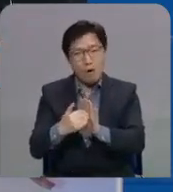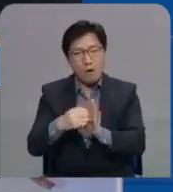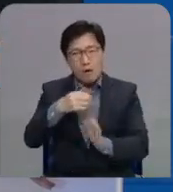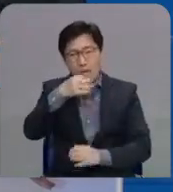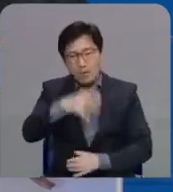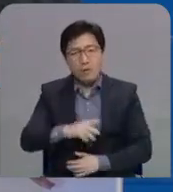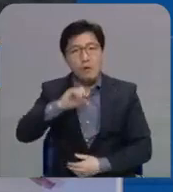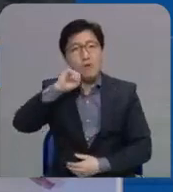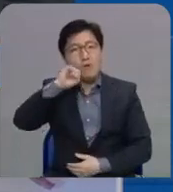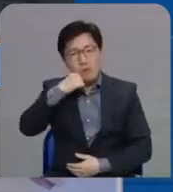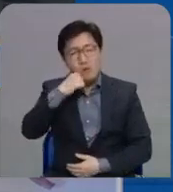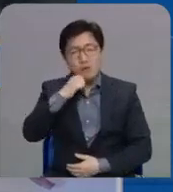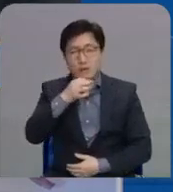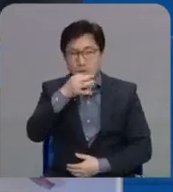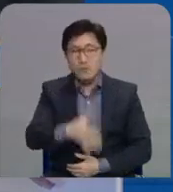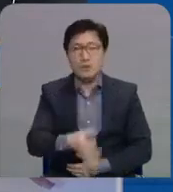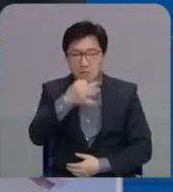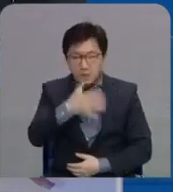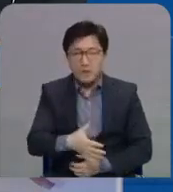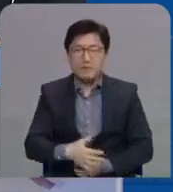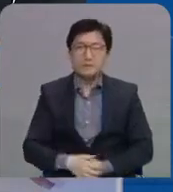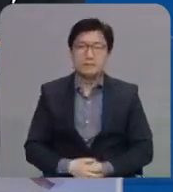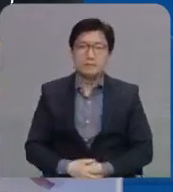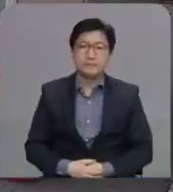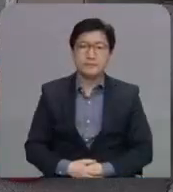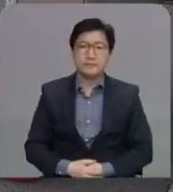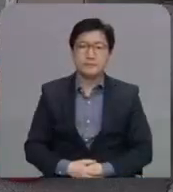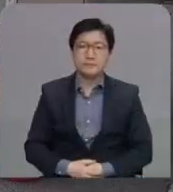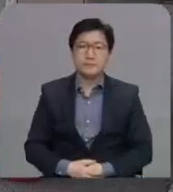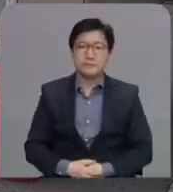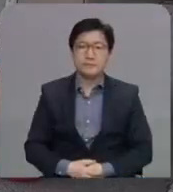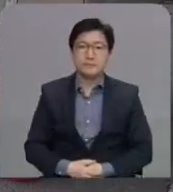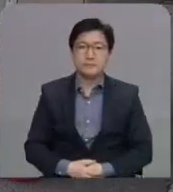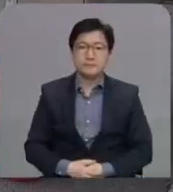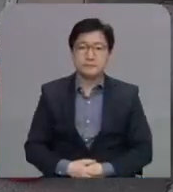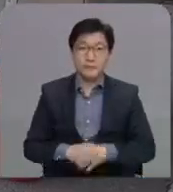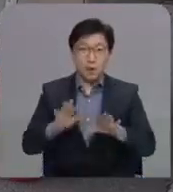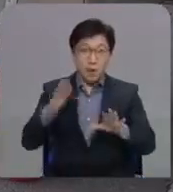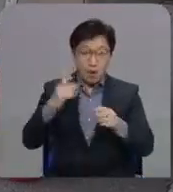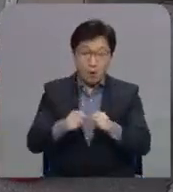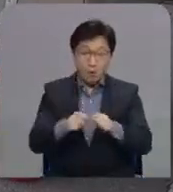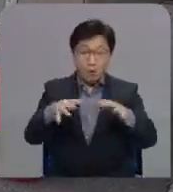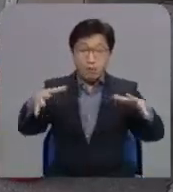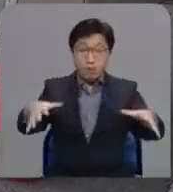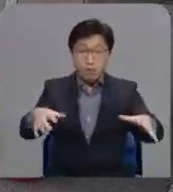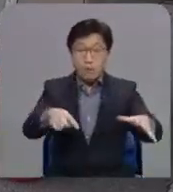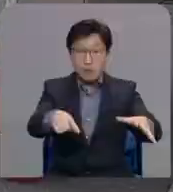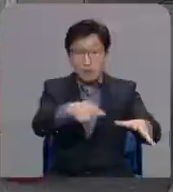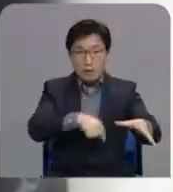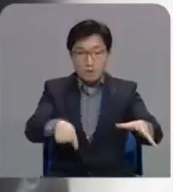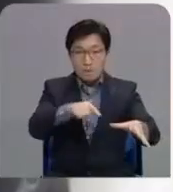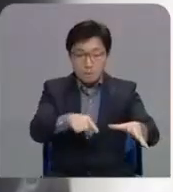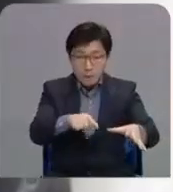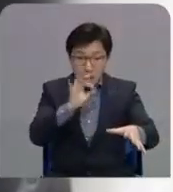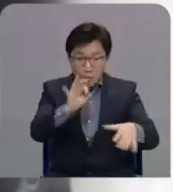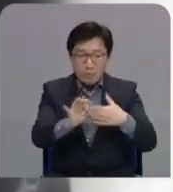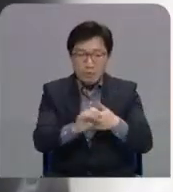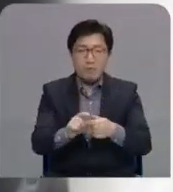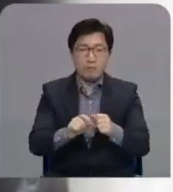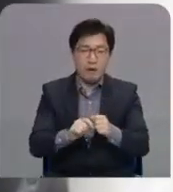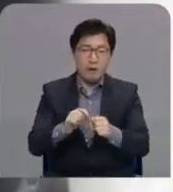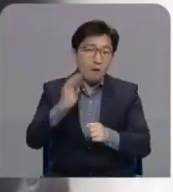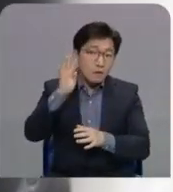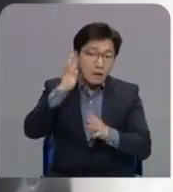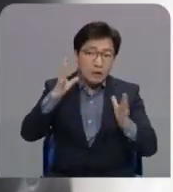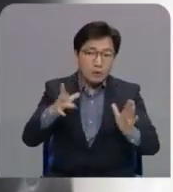어려운 부분들이 있습니다 확산 3가 이어지며 전북의 감염 재생산 지수는 사흘 연속